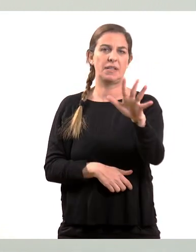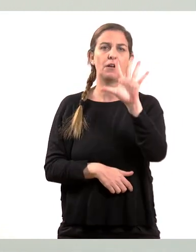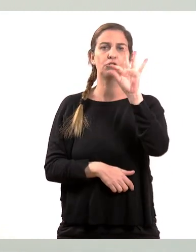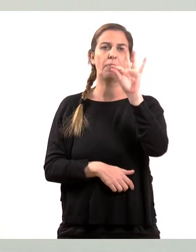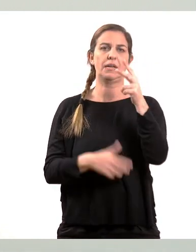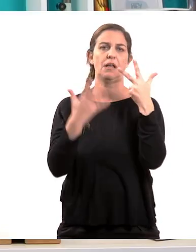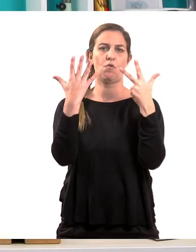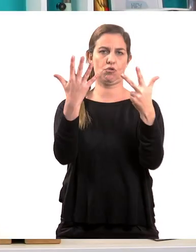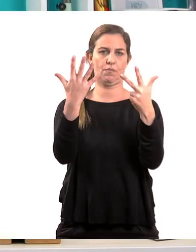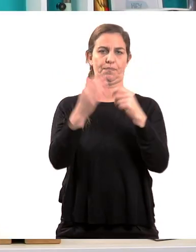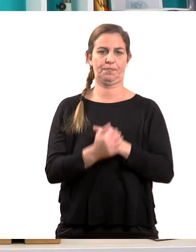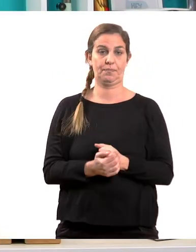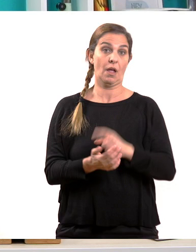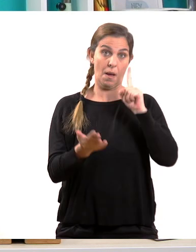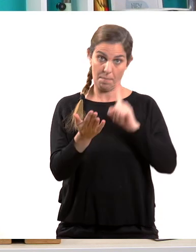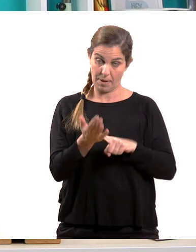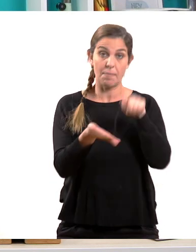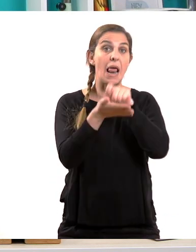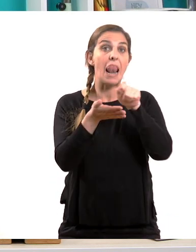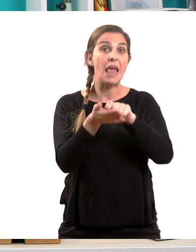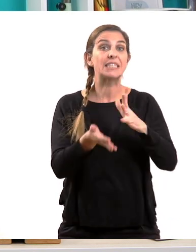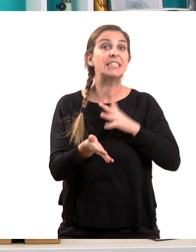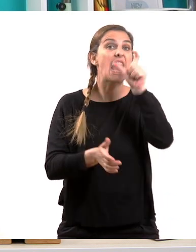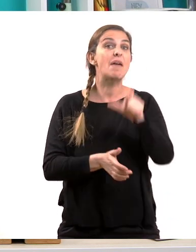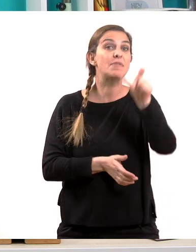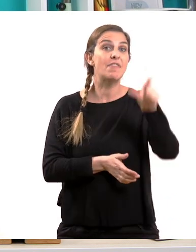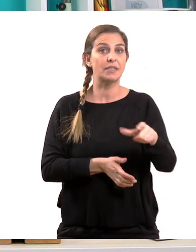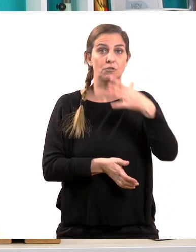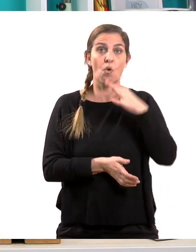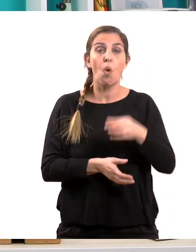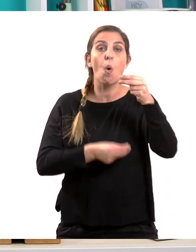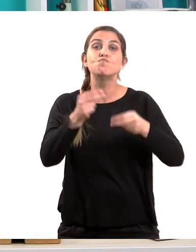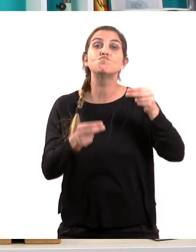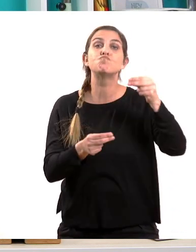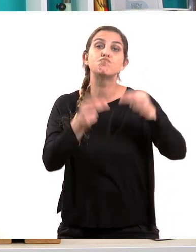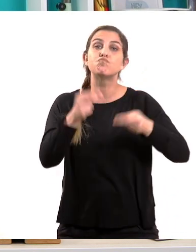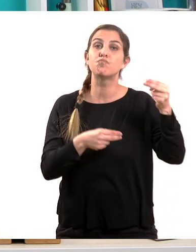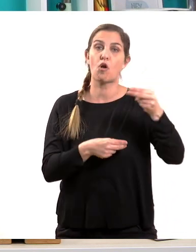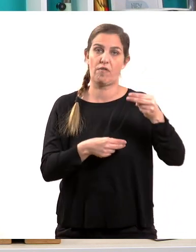558. Το γράφουμε κιόλας γιατί είναι πρόβλημα, δεν είναι σκέτη μια απλή πράξη.